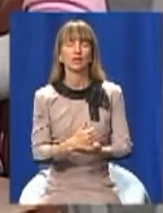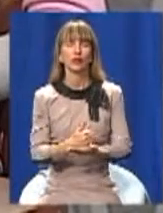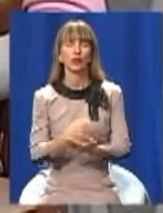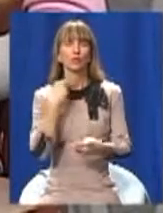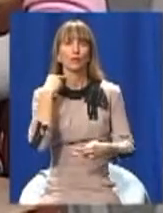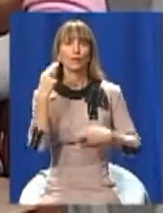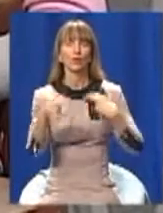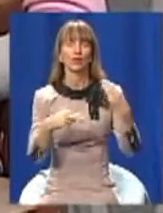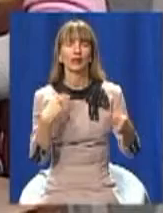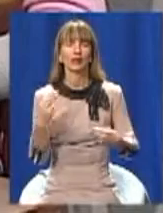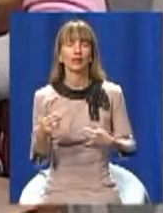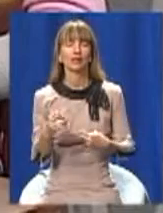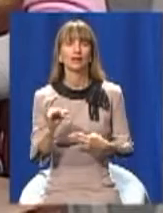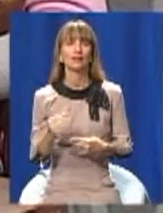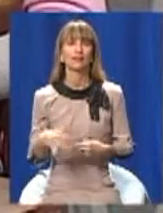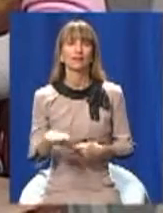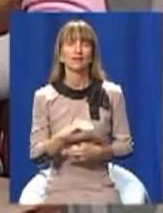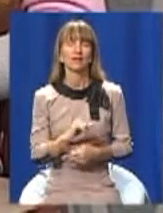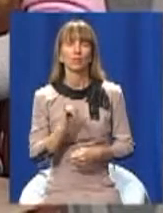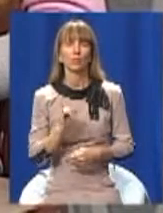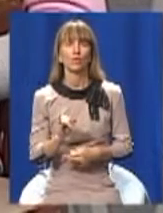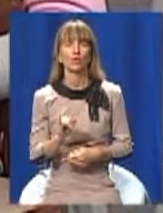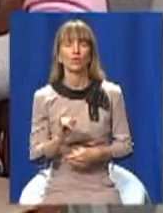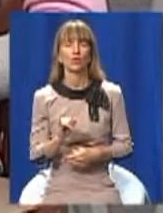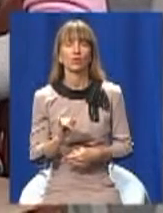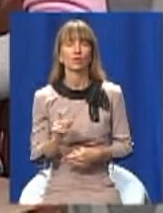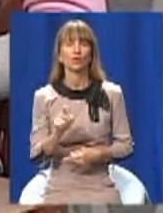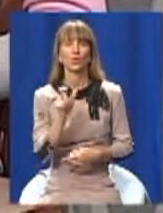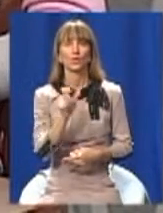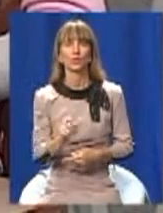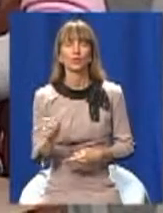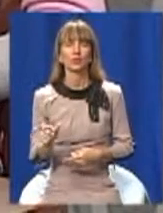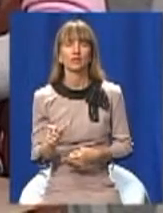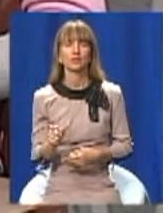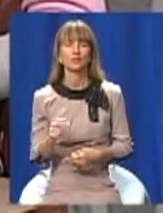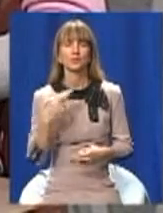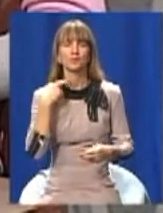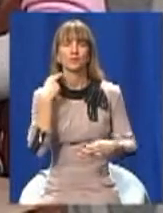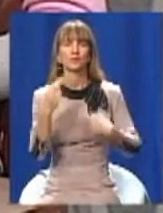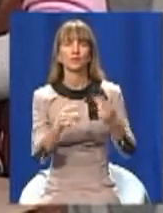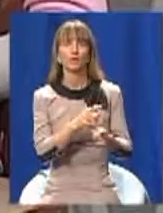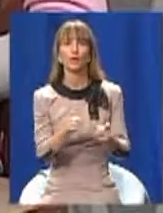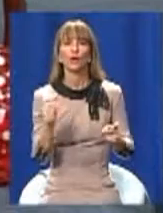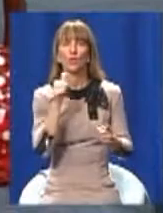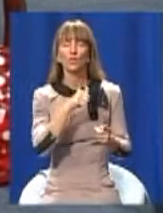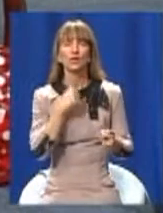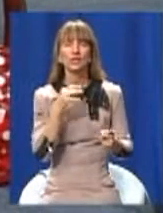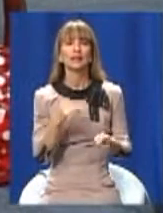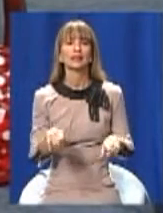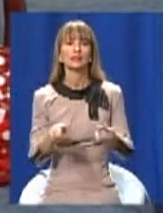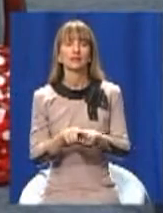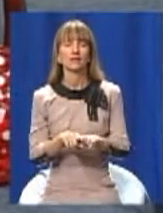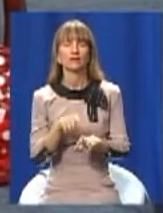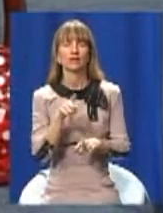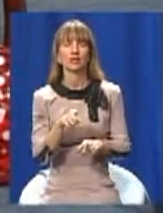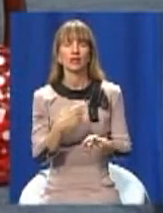борги, всі оці, знаєш, негативні негаразди, або що людина заборгувала протягом року, і таким чином він